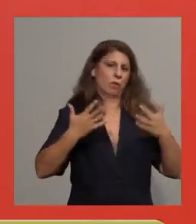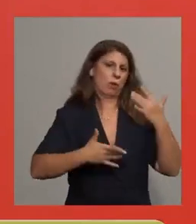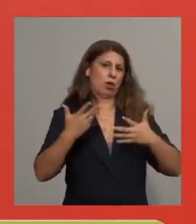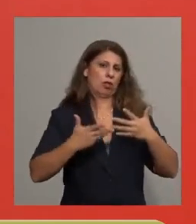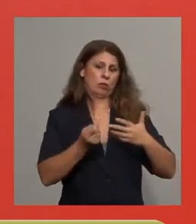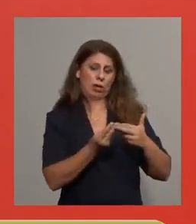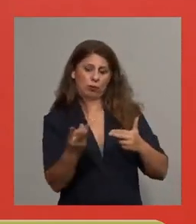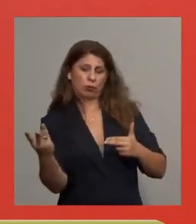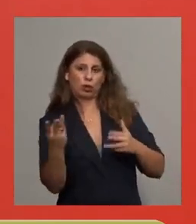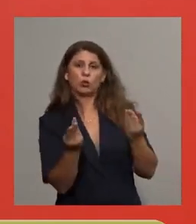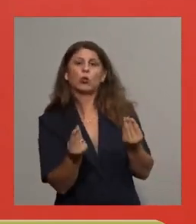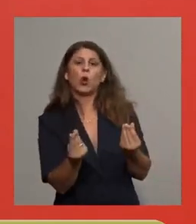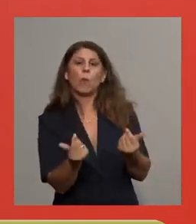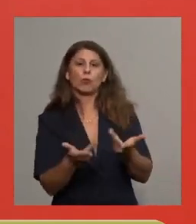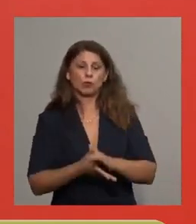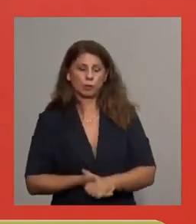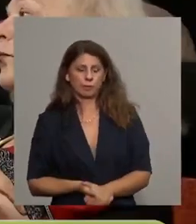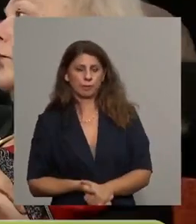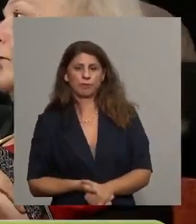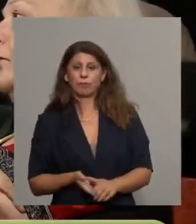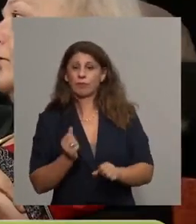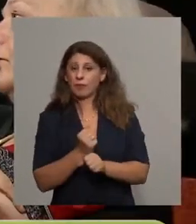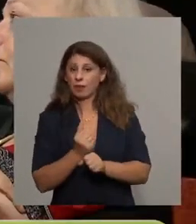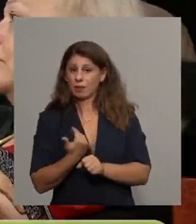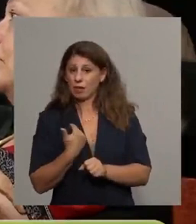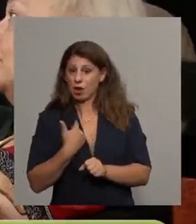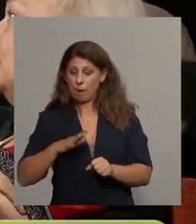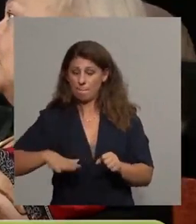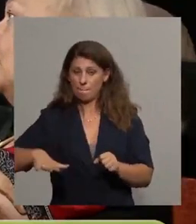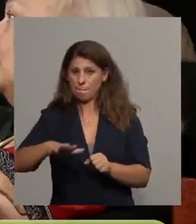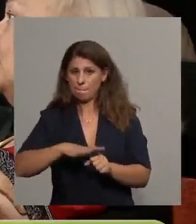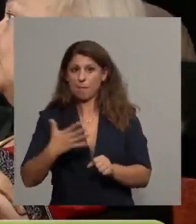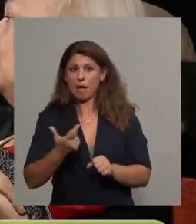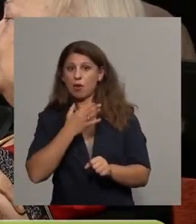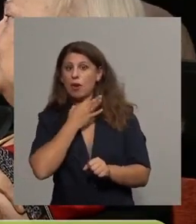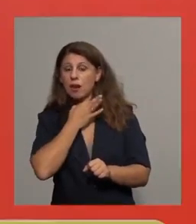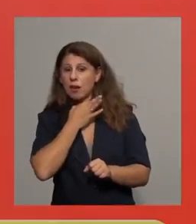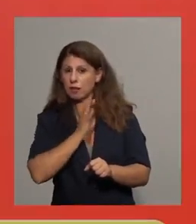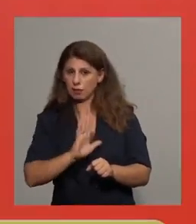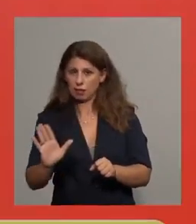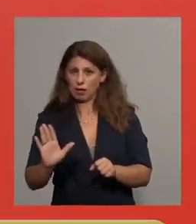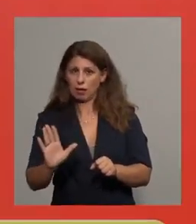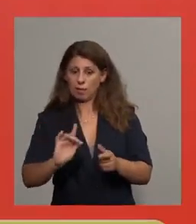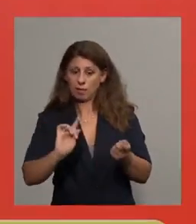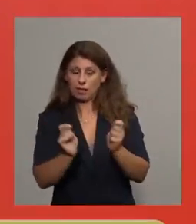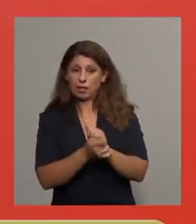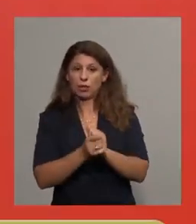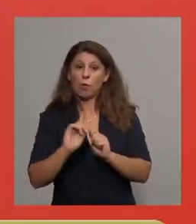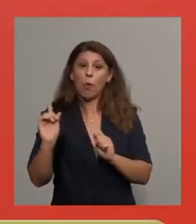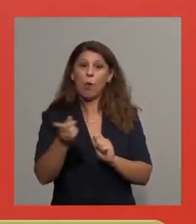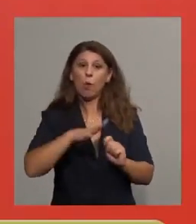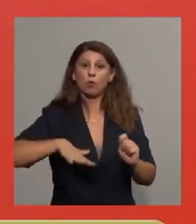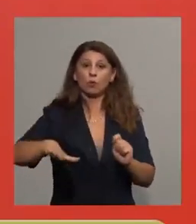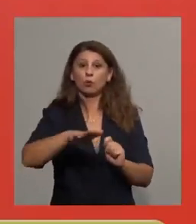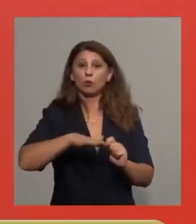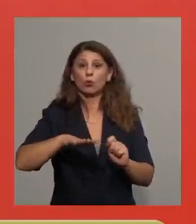προϋπολογισμό. Όμως οι εργαζόμενοι και η νεολαία της περιοχής έχουν ανάγκη από τη μετατροπή όλου του χώρου